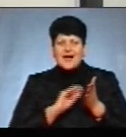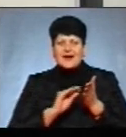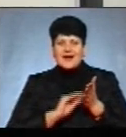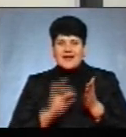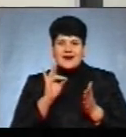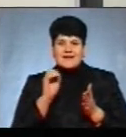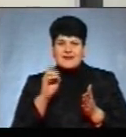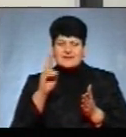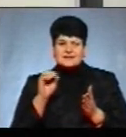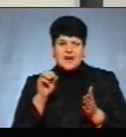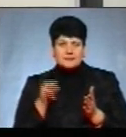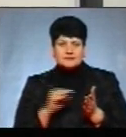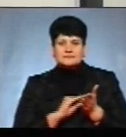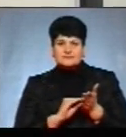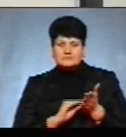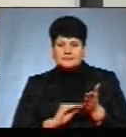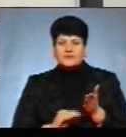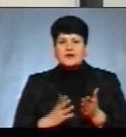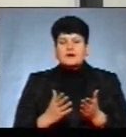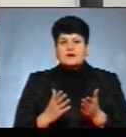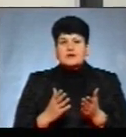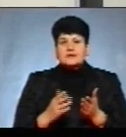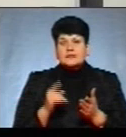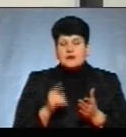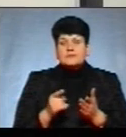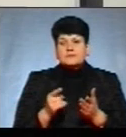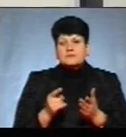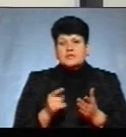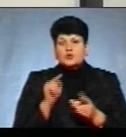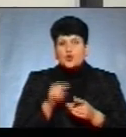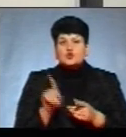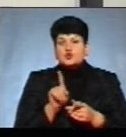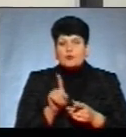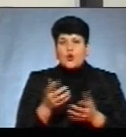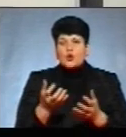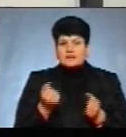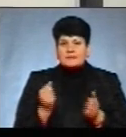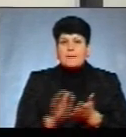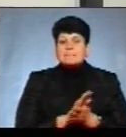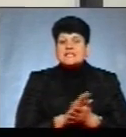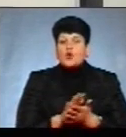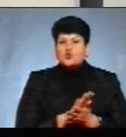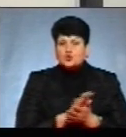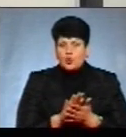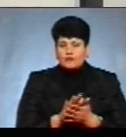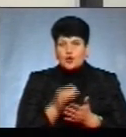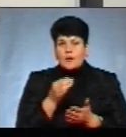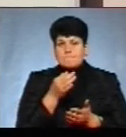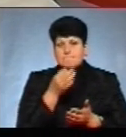в процесі якраз формування електронної картки пацієнта. Далі, для того, щоб отримати